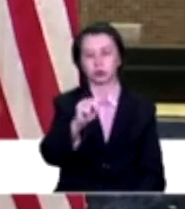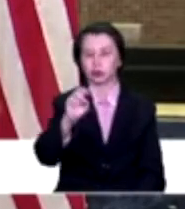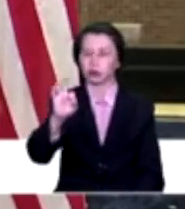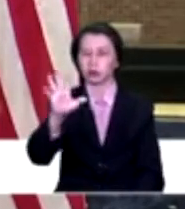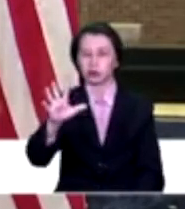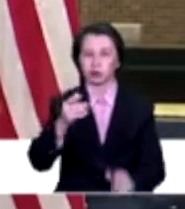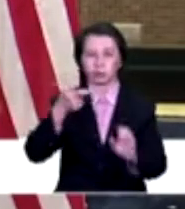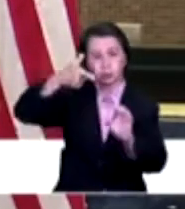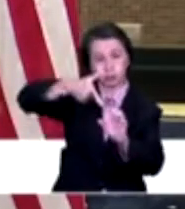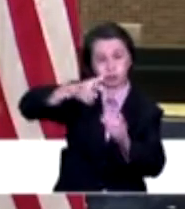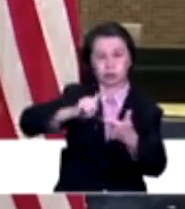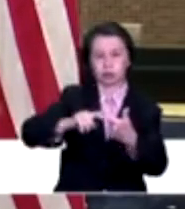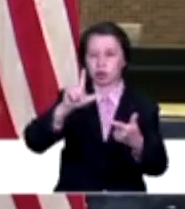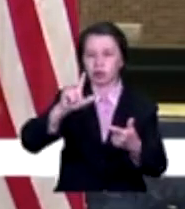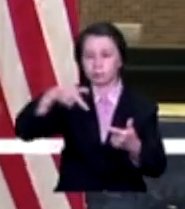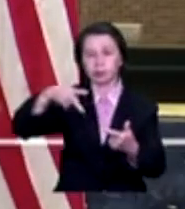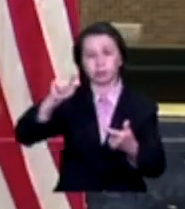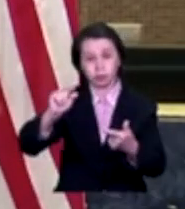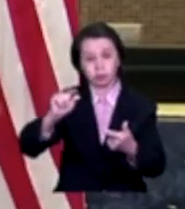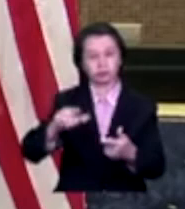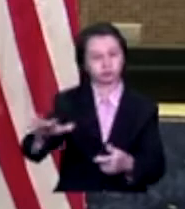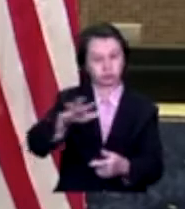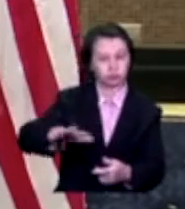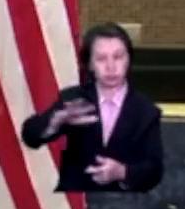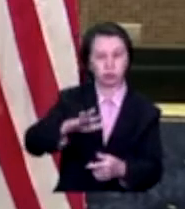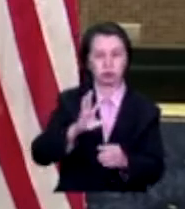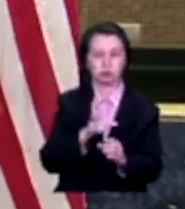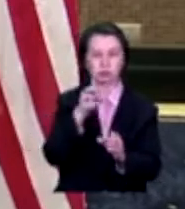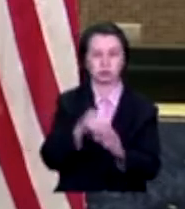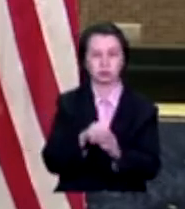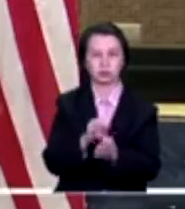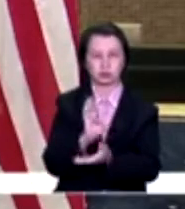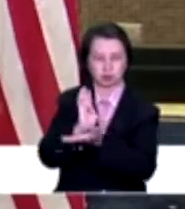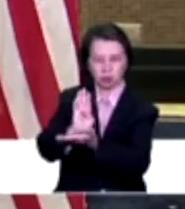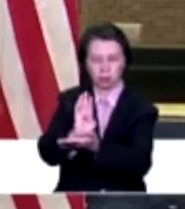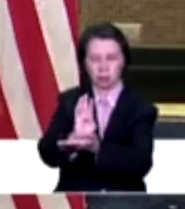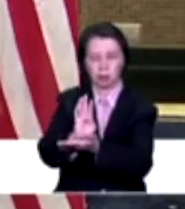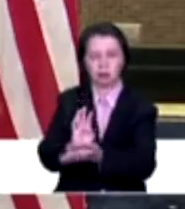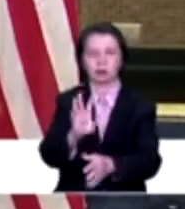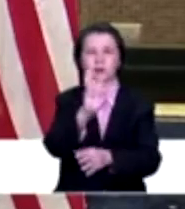95, diesel dan LPG yang dijangka melibatkan subsidi melebihi